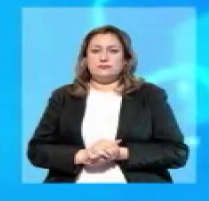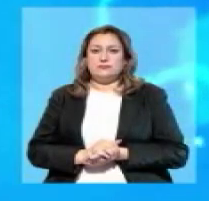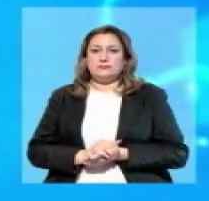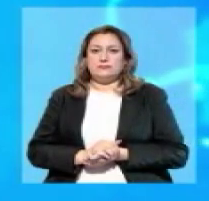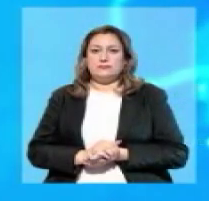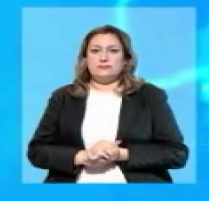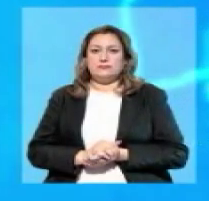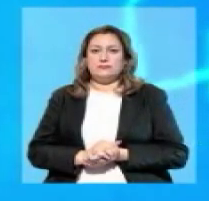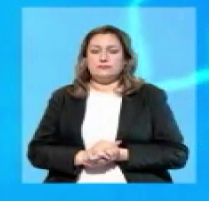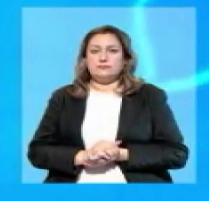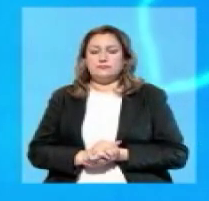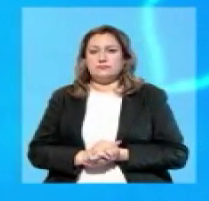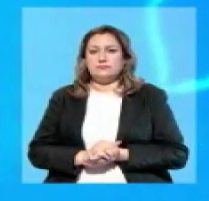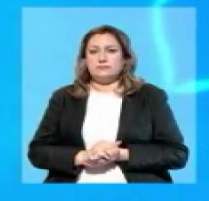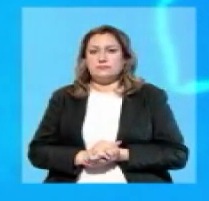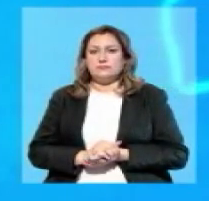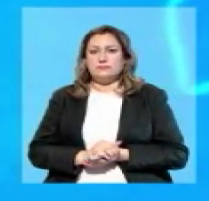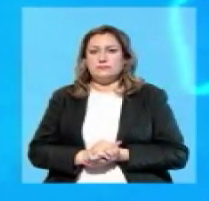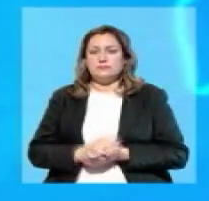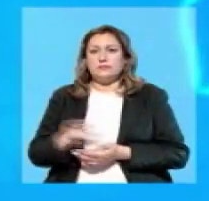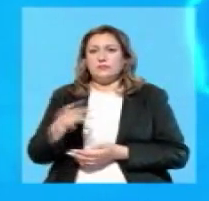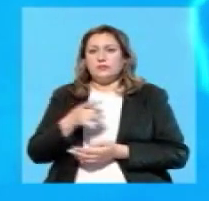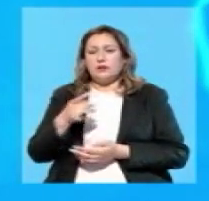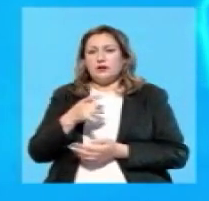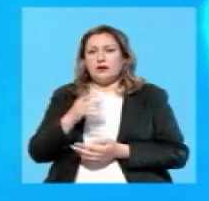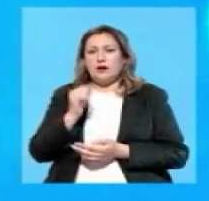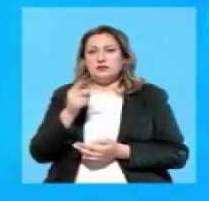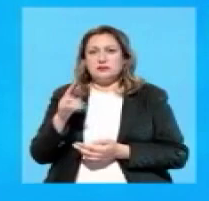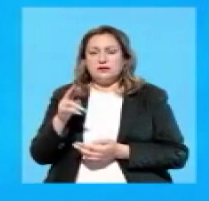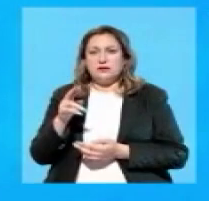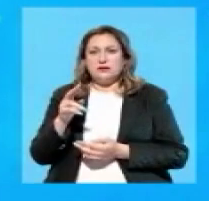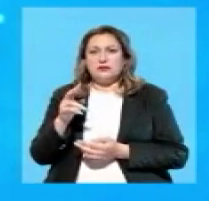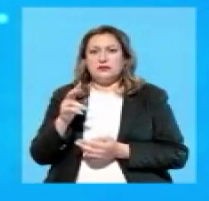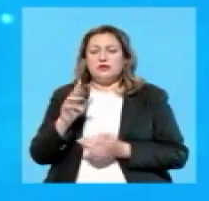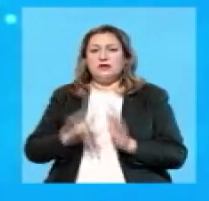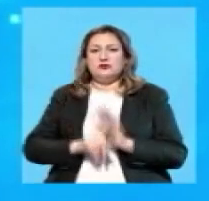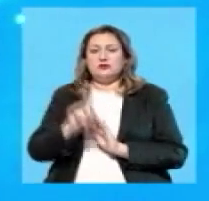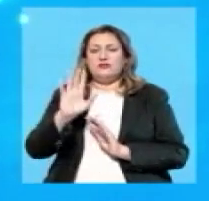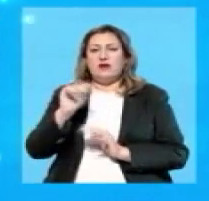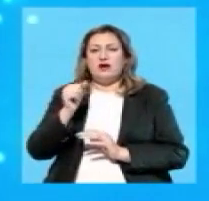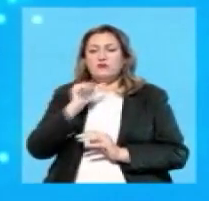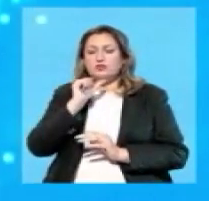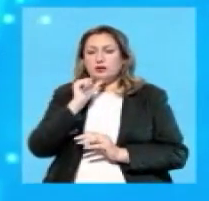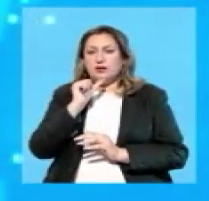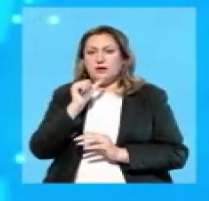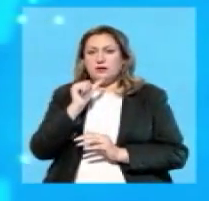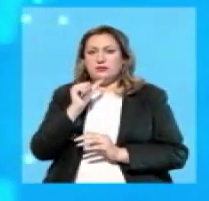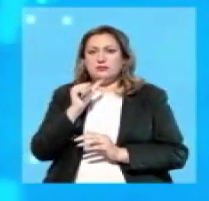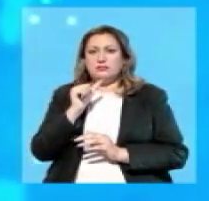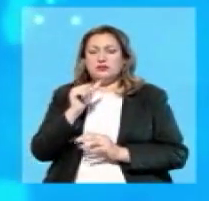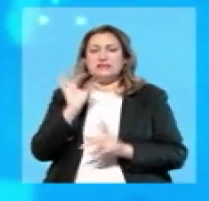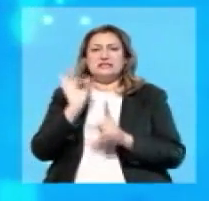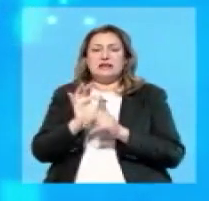Қостанайда асар жолы қайырымдылық акциясы басталды. Жоба аясында мұқтаж жандарға қолдау көрсетумен қатар жас ұрпақты ұлттық құндылықтарға